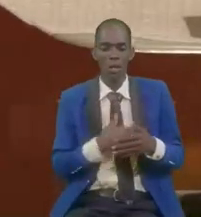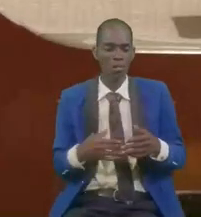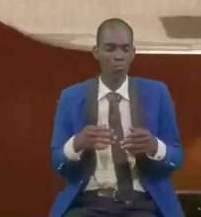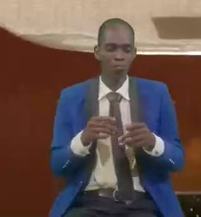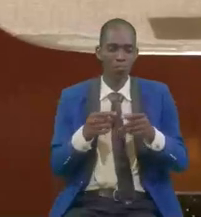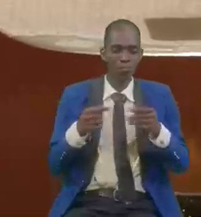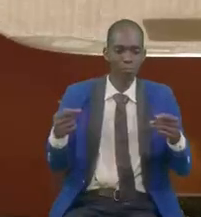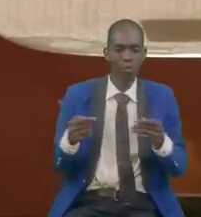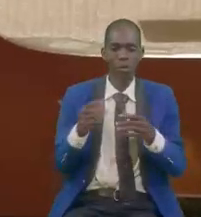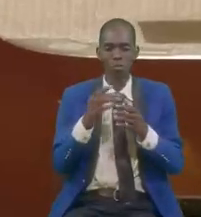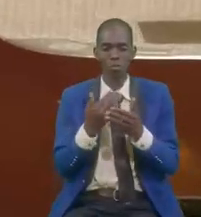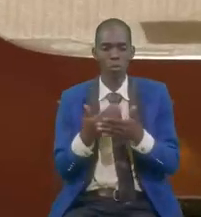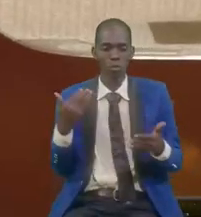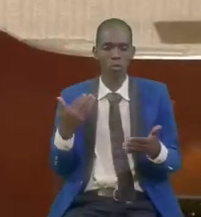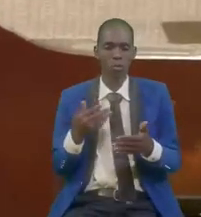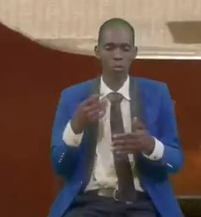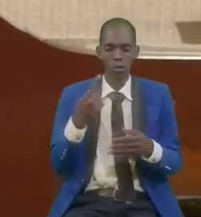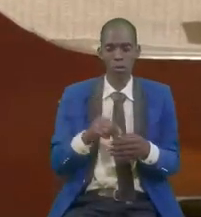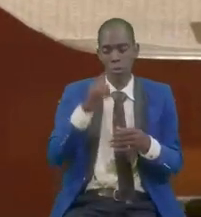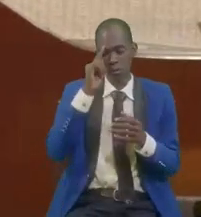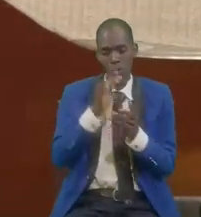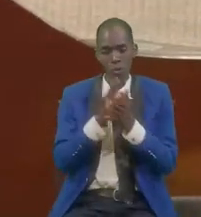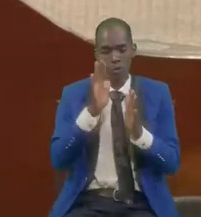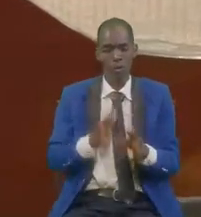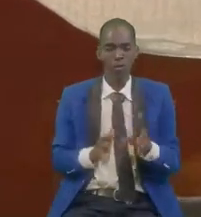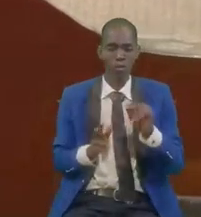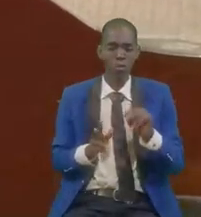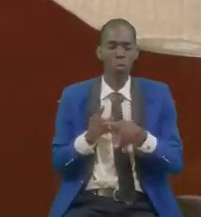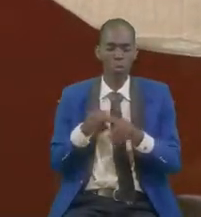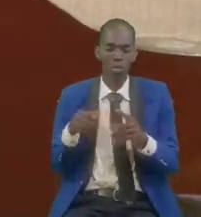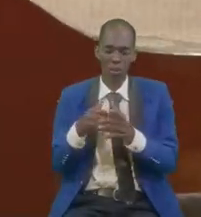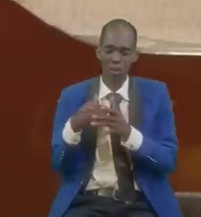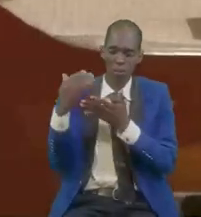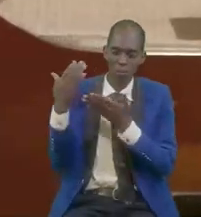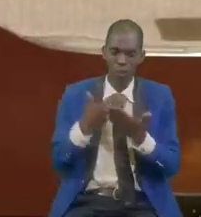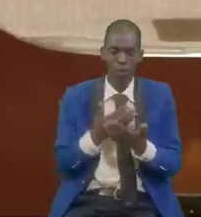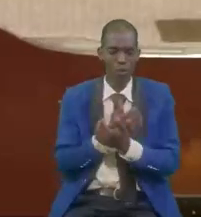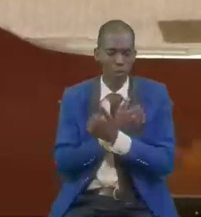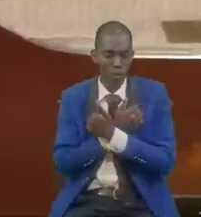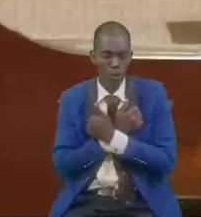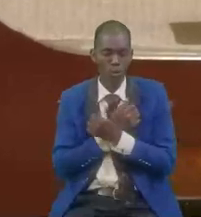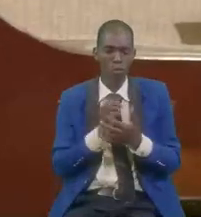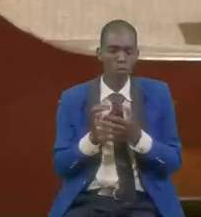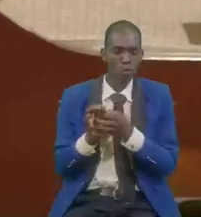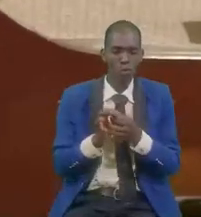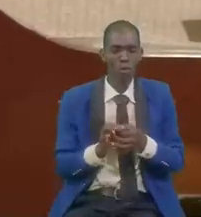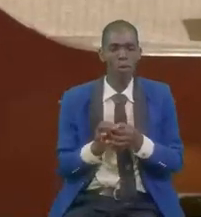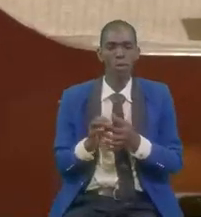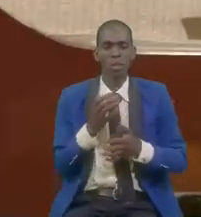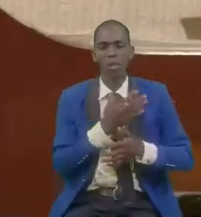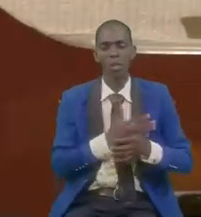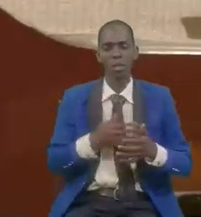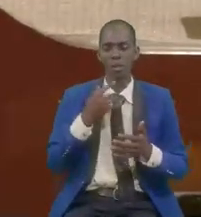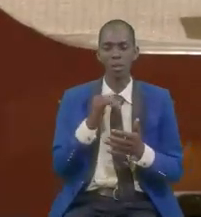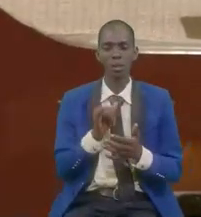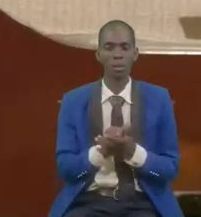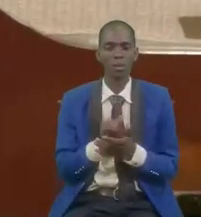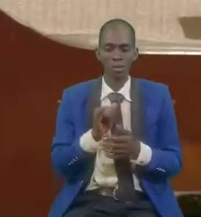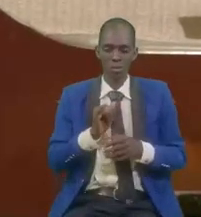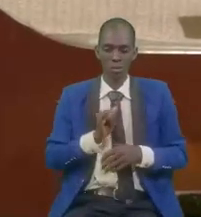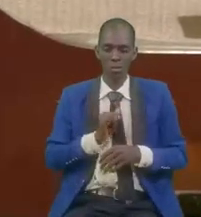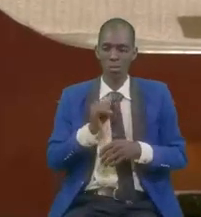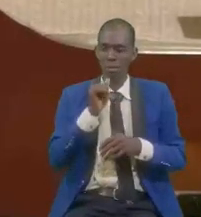cela apporte la vie, la lumière, l'unité, la communion, l'amour. Il dit, je prie pour